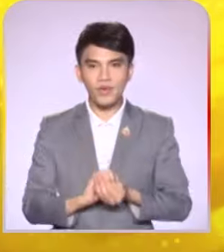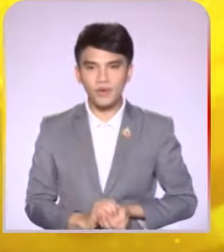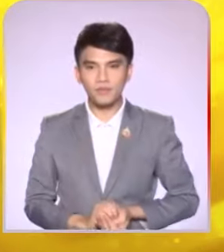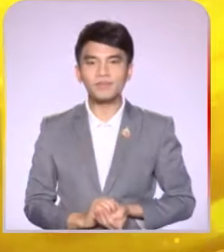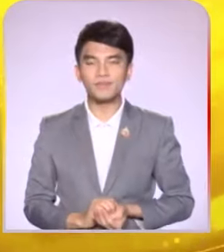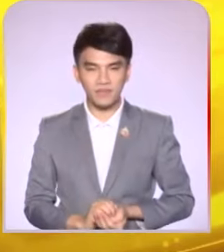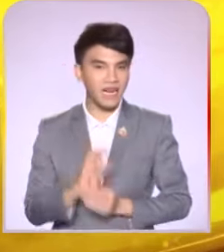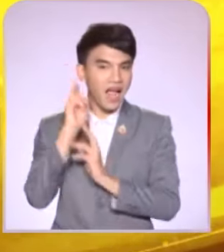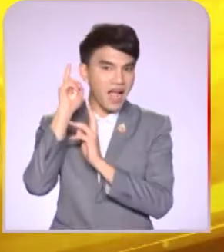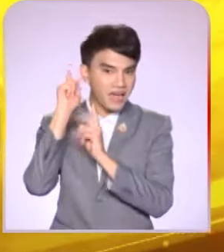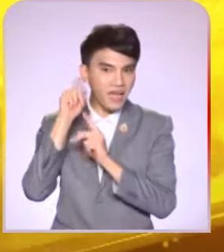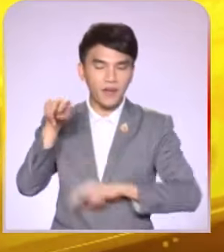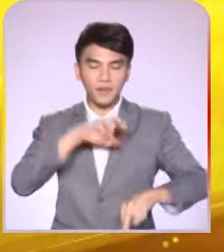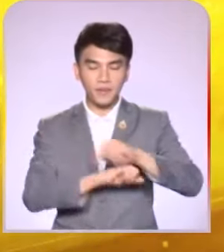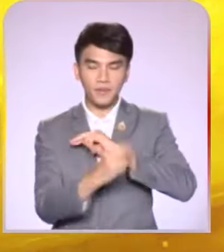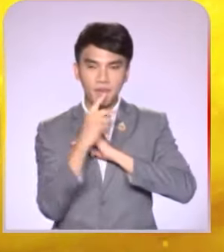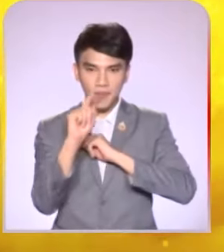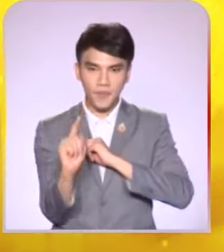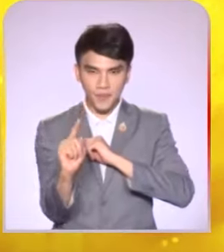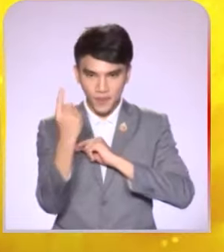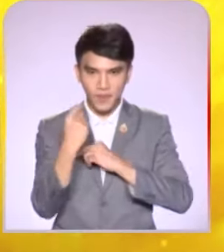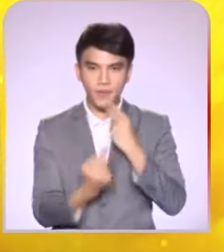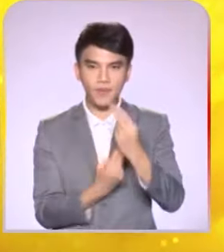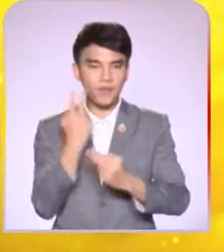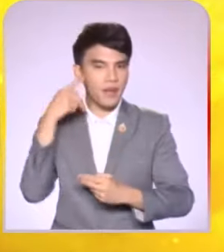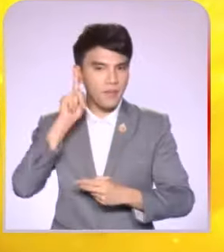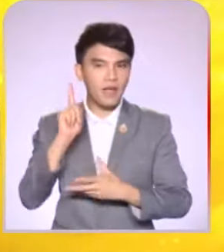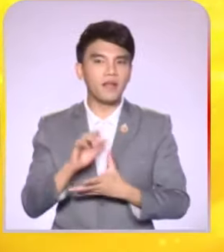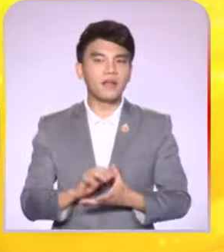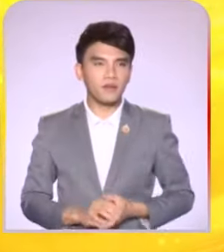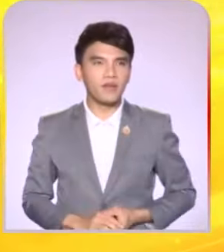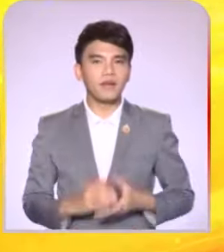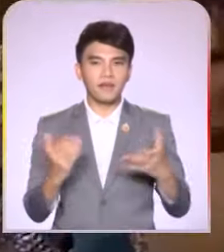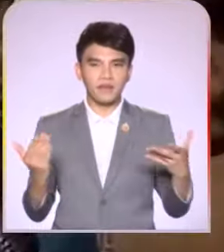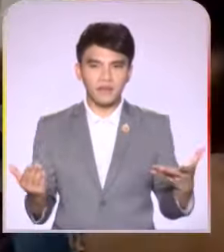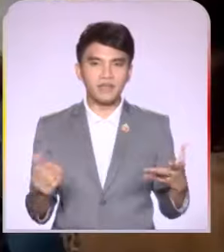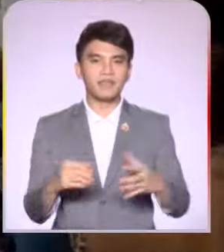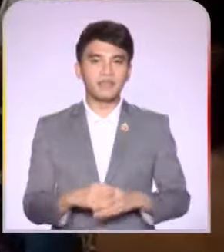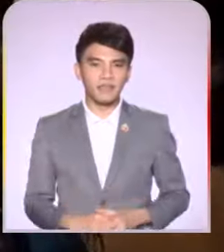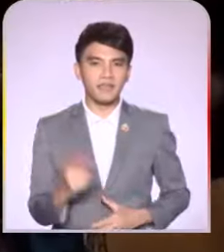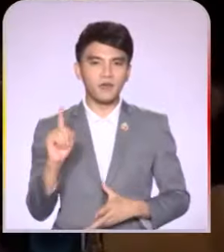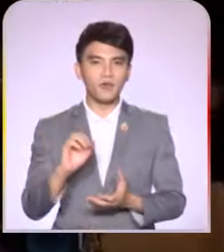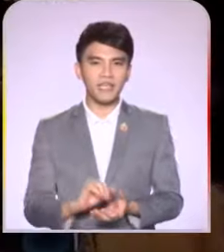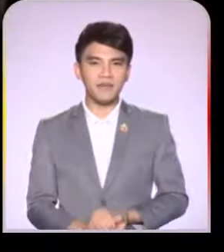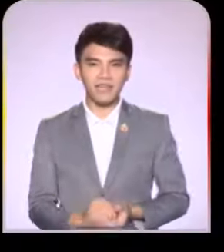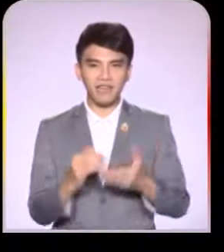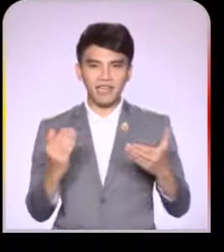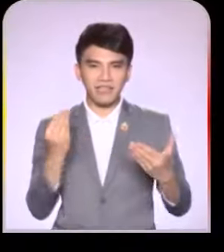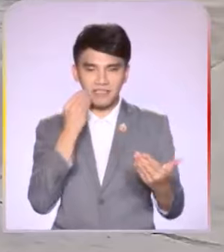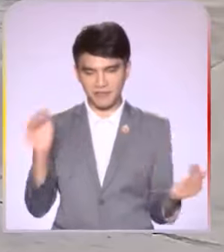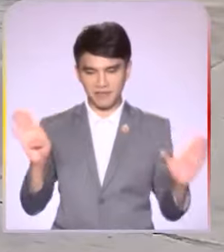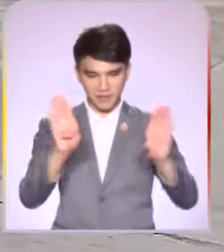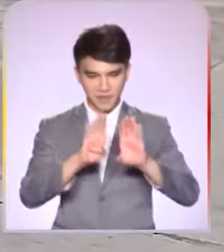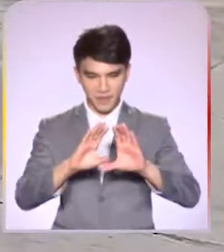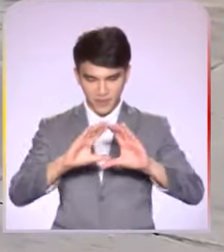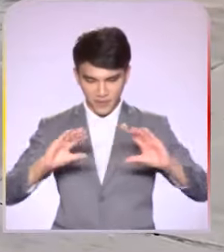าสุดทีมข่าวของเราลงพื้นที่ไปอีกครั้งนึงจะไปเยี่ยมป้าปรากฏว่าไม่เจอใครเลยค่ะบ้านปิดเงียบ